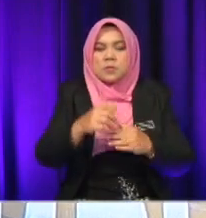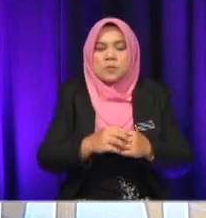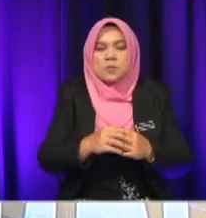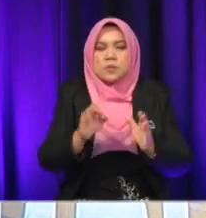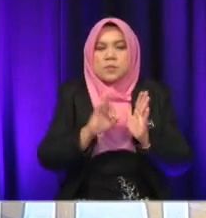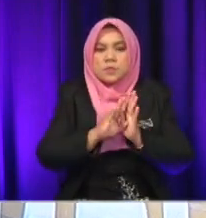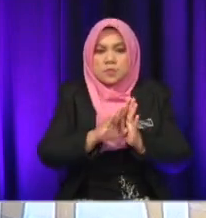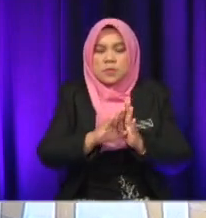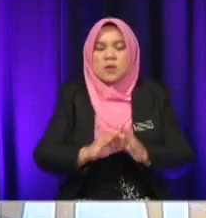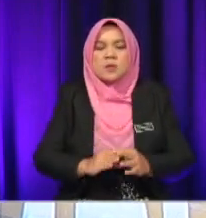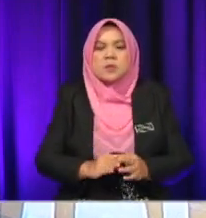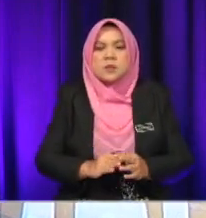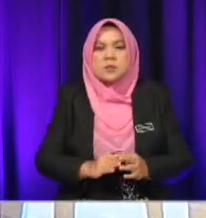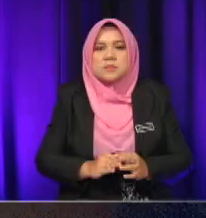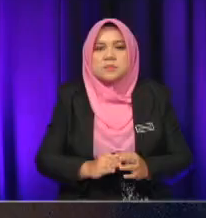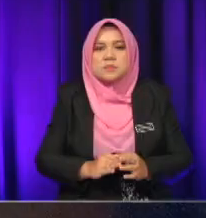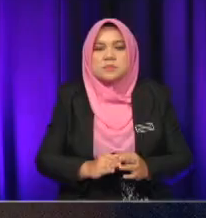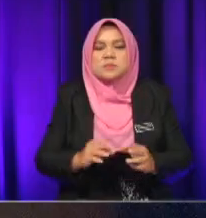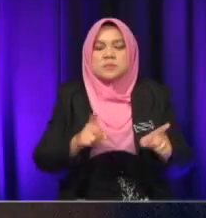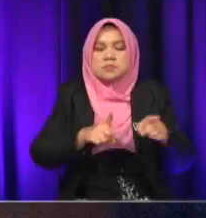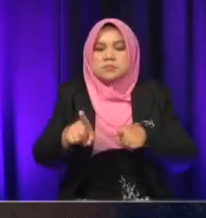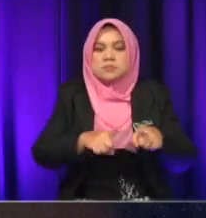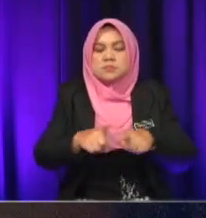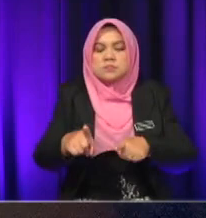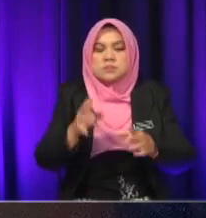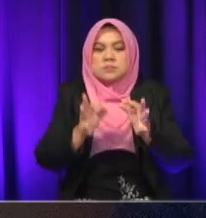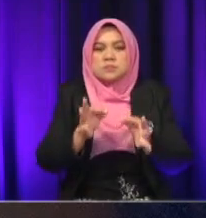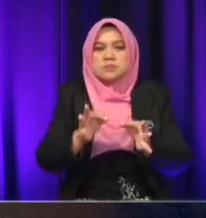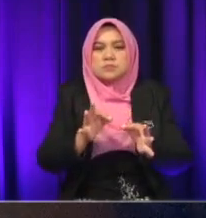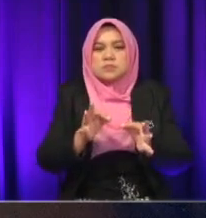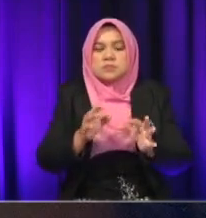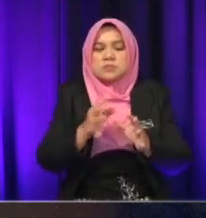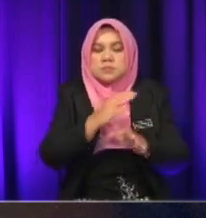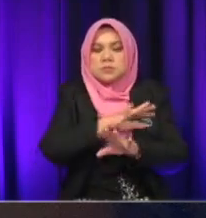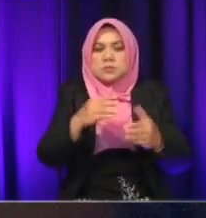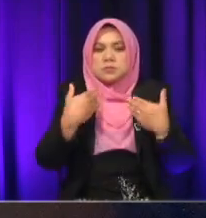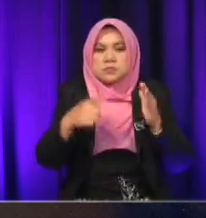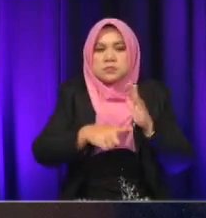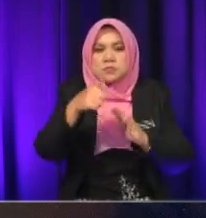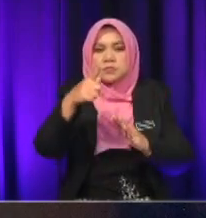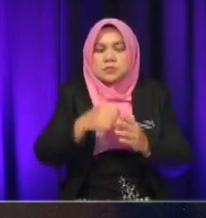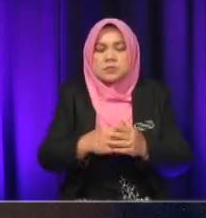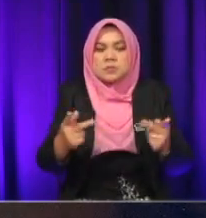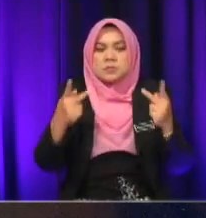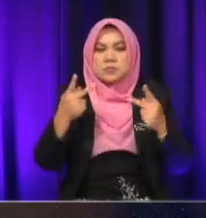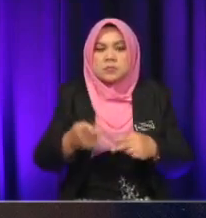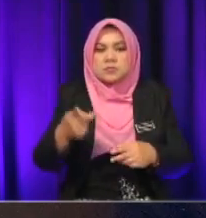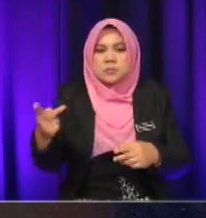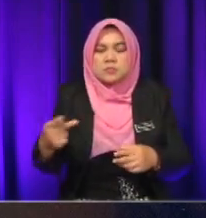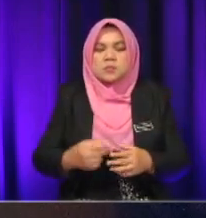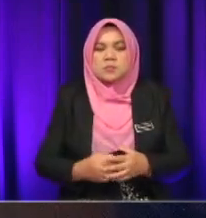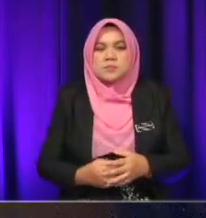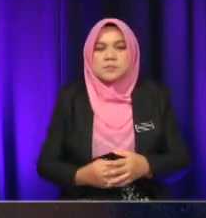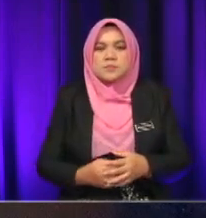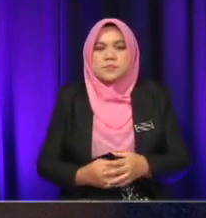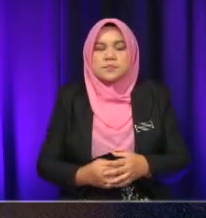faktanya, kan? Ya, okey. Kita nak bersaing, kan? Ya, betul. Kalau tak ada kelebihan, kekuatan produk tu macam mana nak bersaing? Ya.